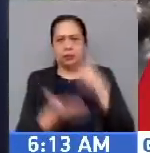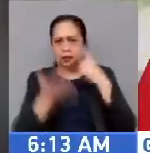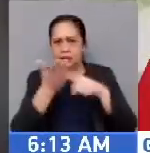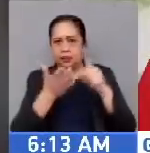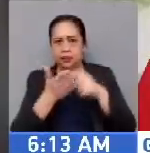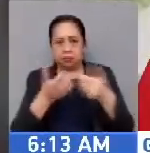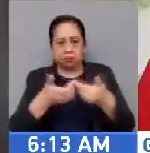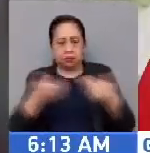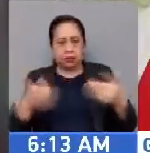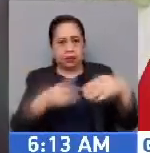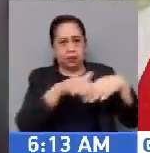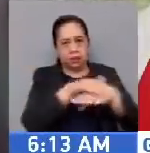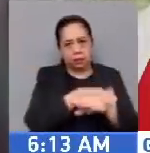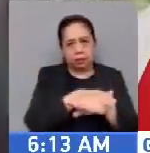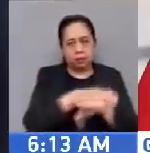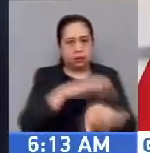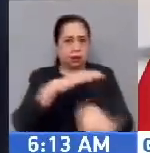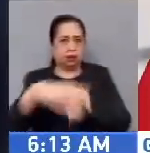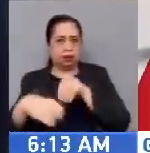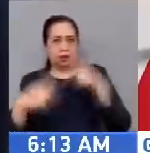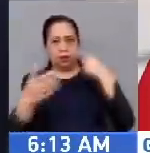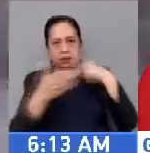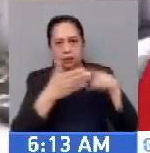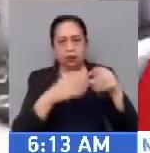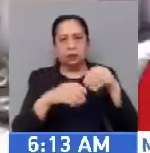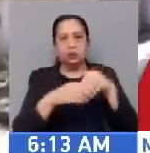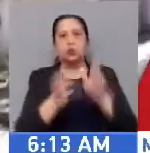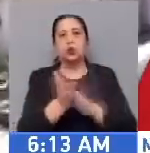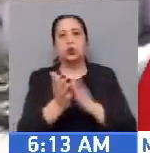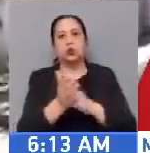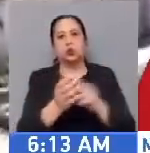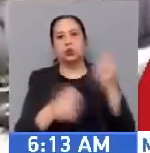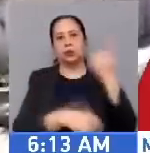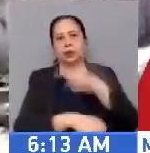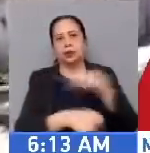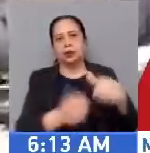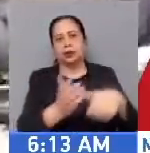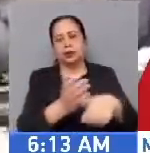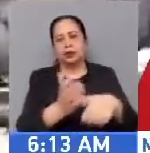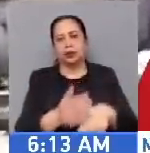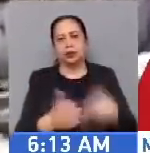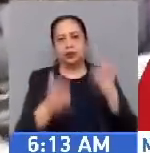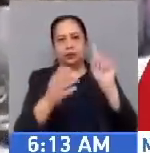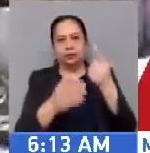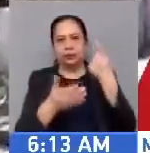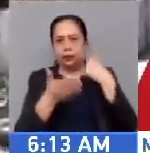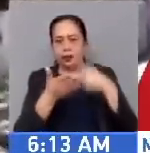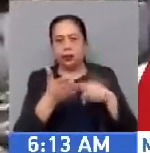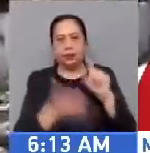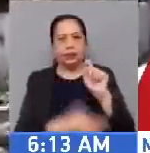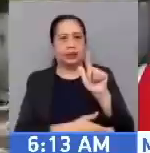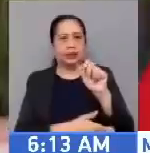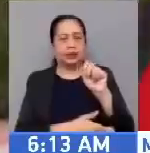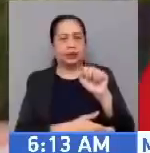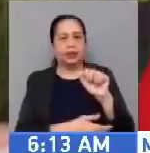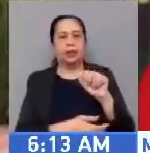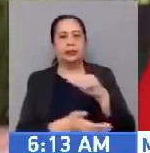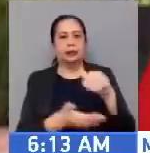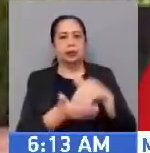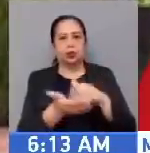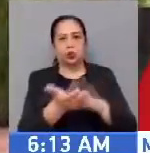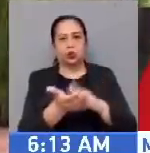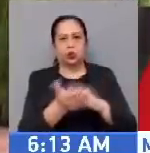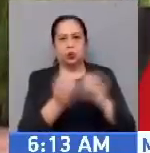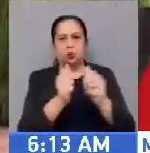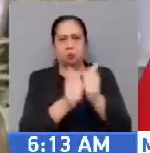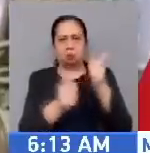at exit sa mga paaralan sa araw ng eleksyon. Unang ininspeksyon ang Talisay City Central School na siyang pinakamalaking